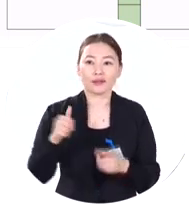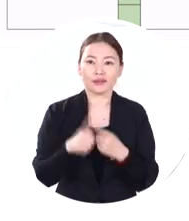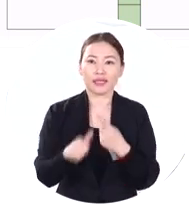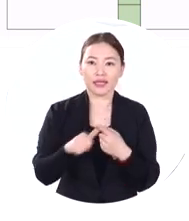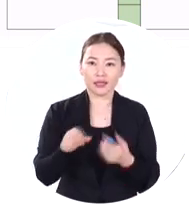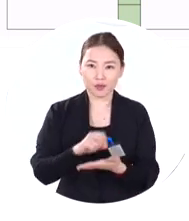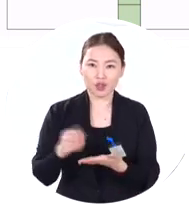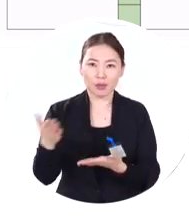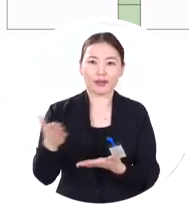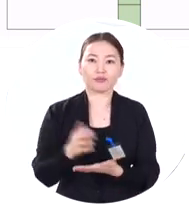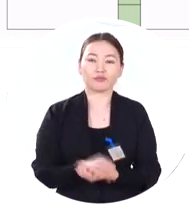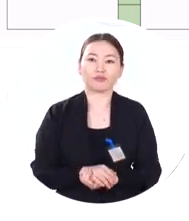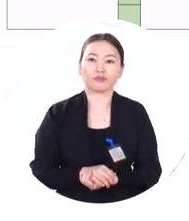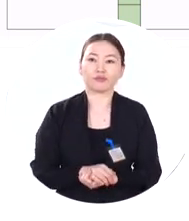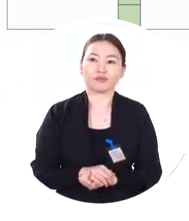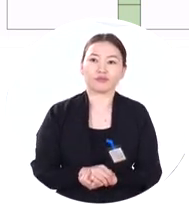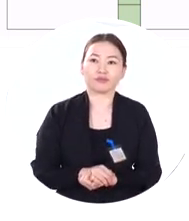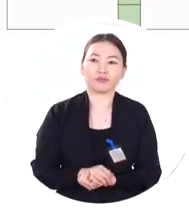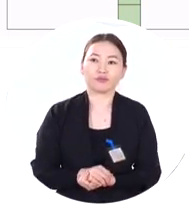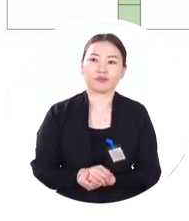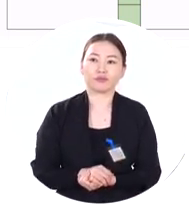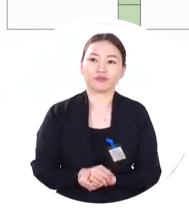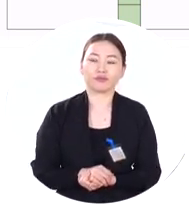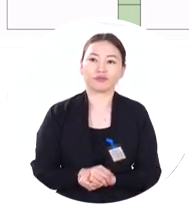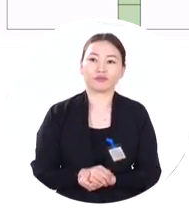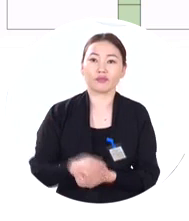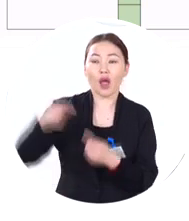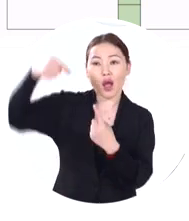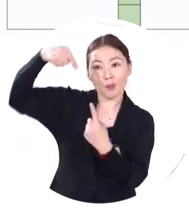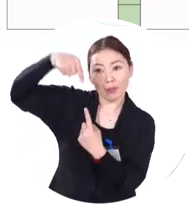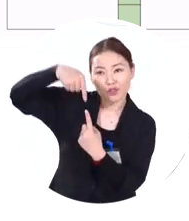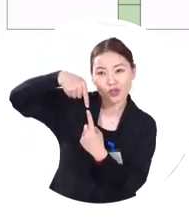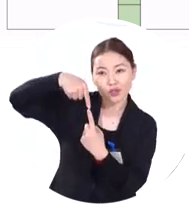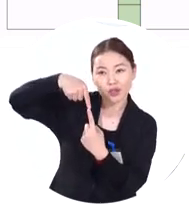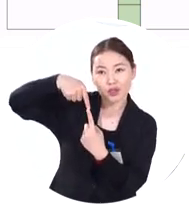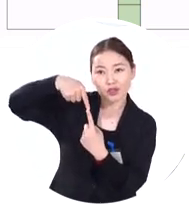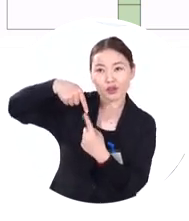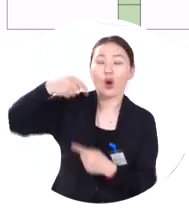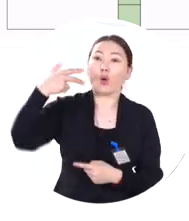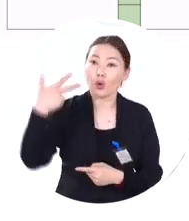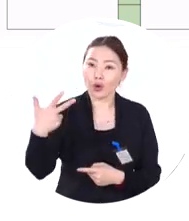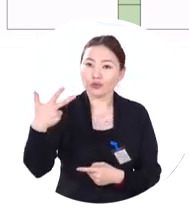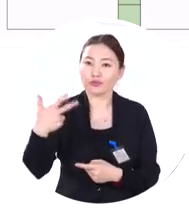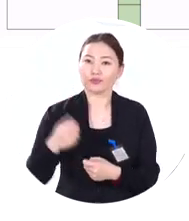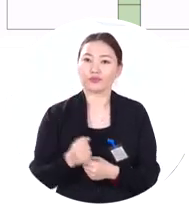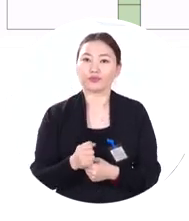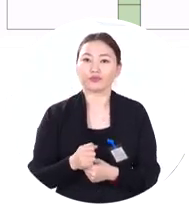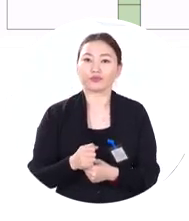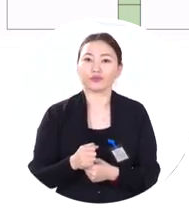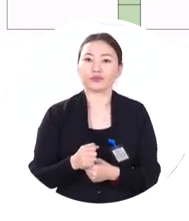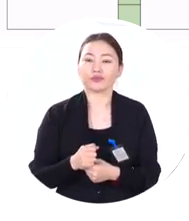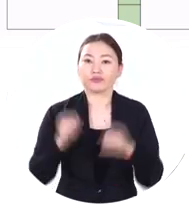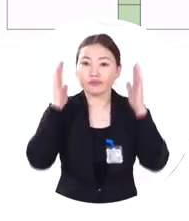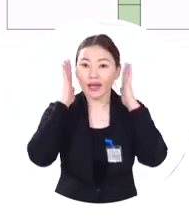онд хэрэгжүүлсэн бодлогын нэр. За, хоёр дахь асуулт маань буюу босоогийн 3. За, маш сайн анхааралтай